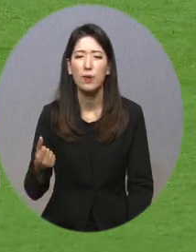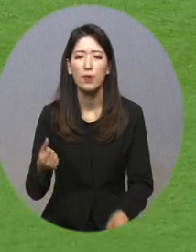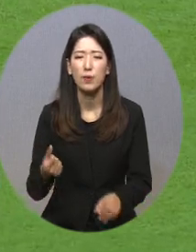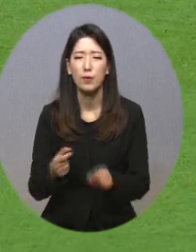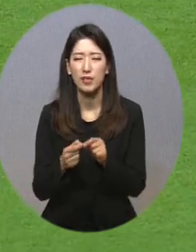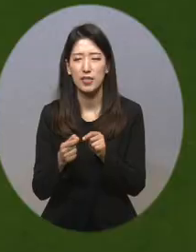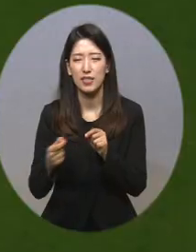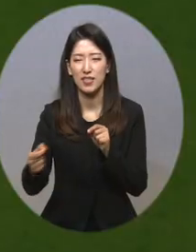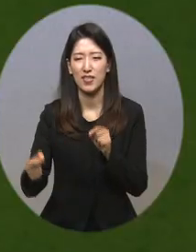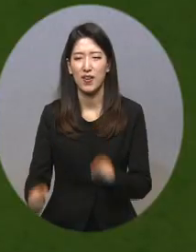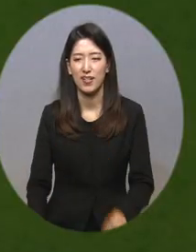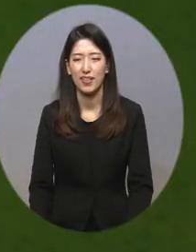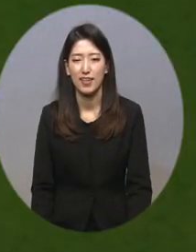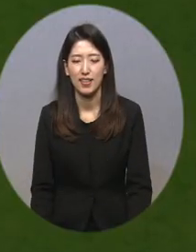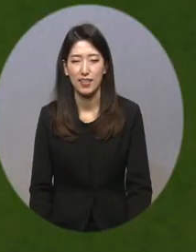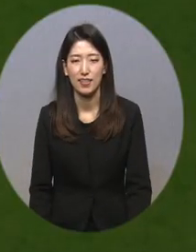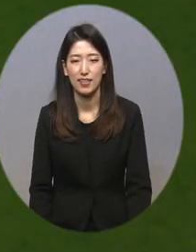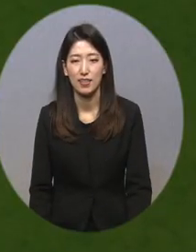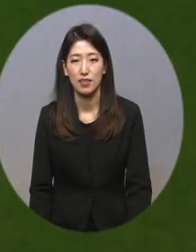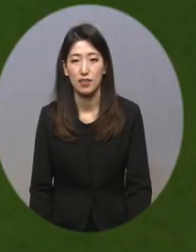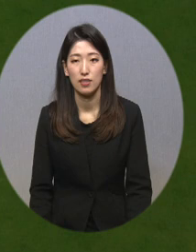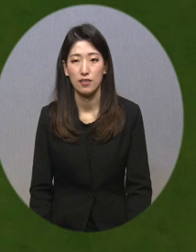자, 우와, 그럼 이제 알았지만